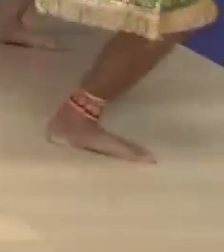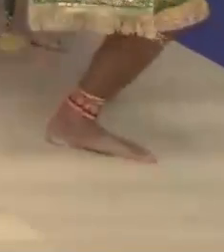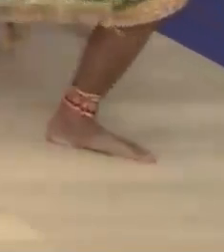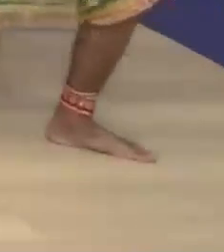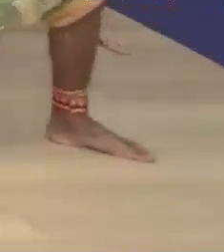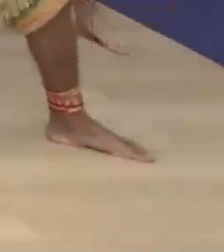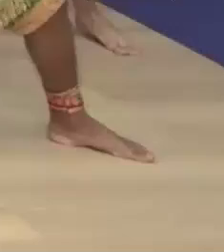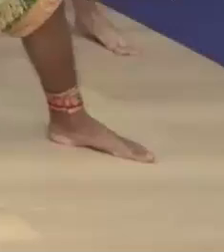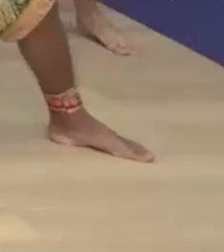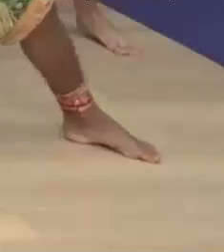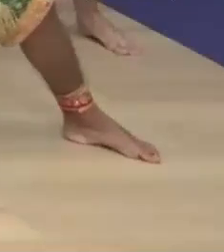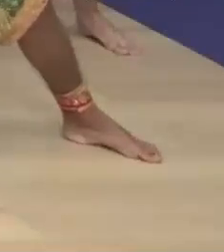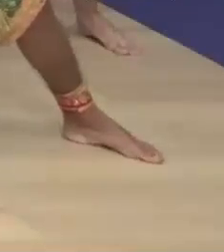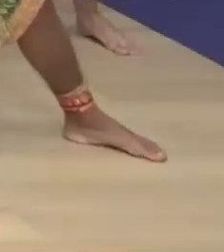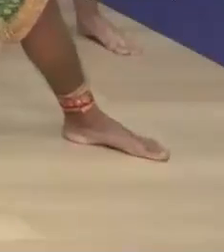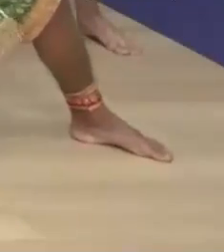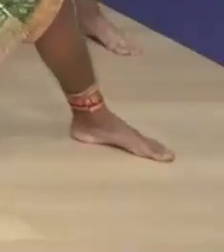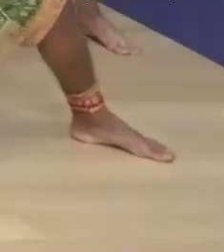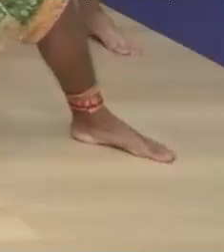แแ